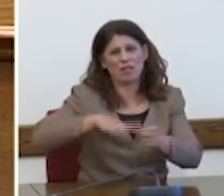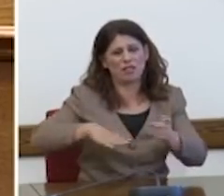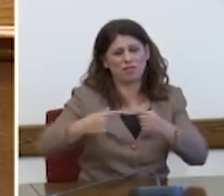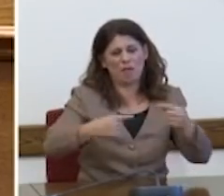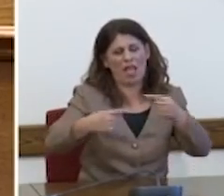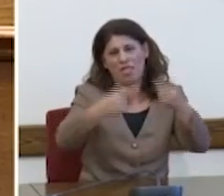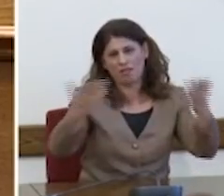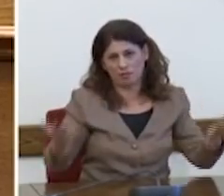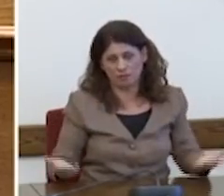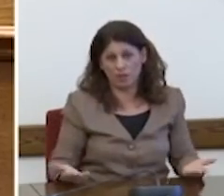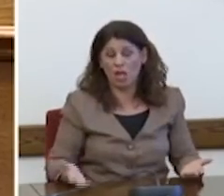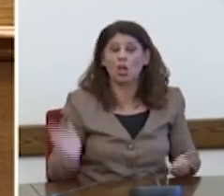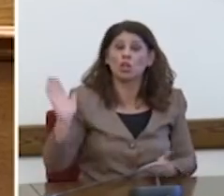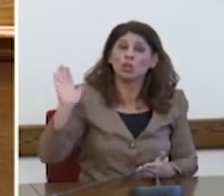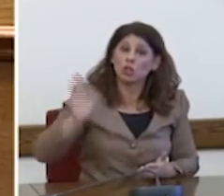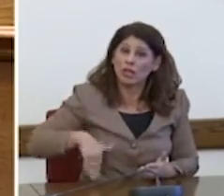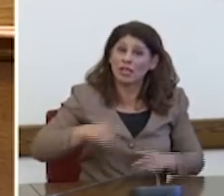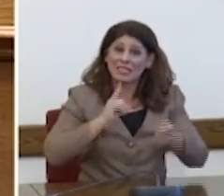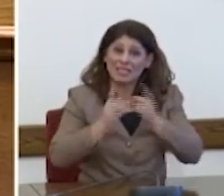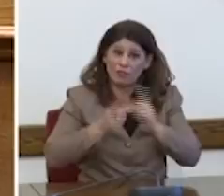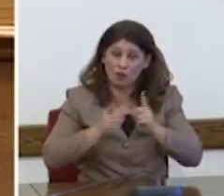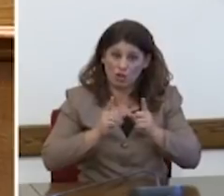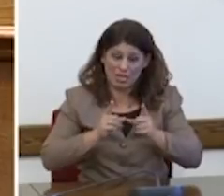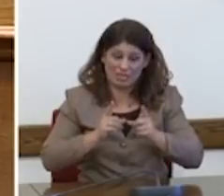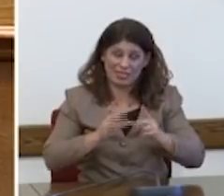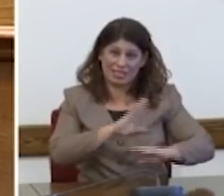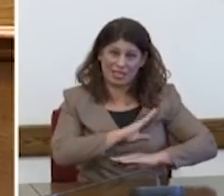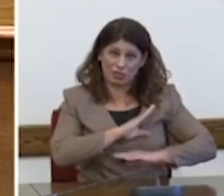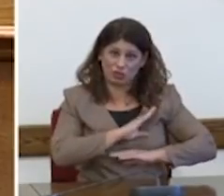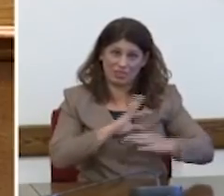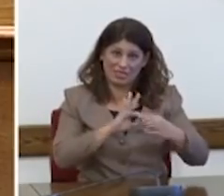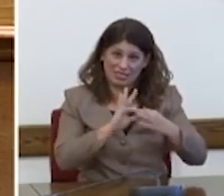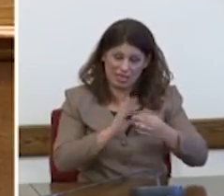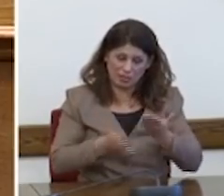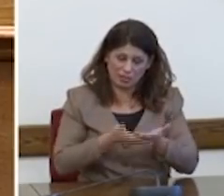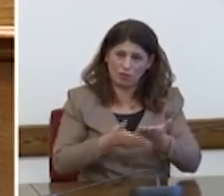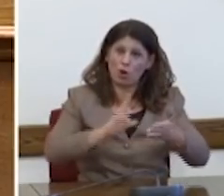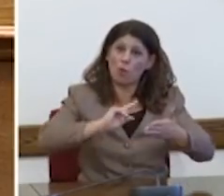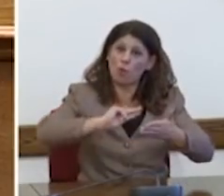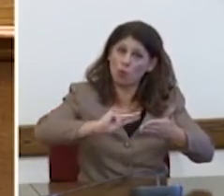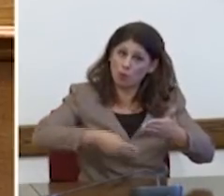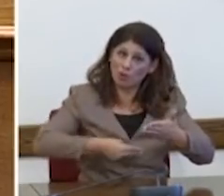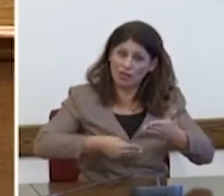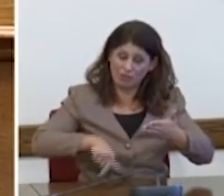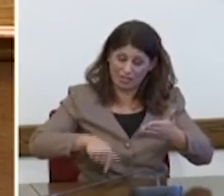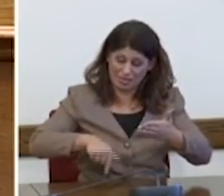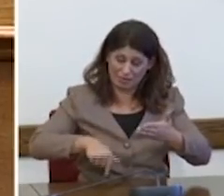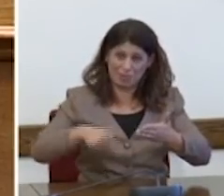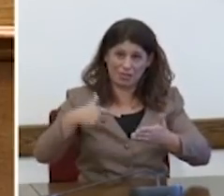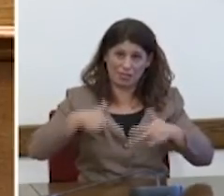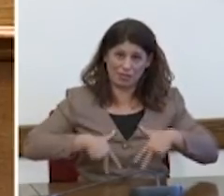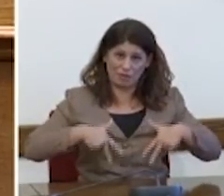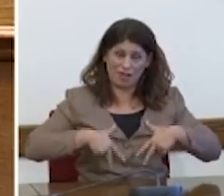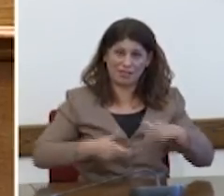τελικά, οι συμφωνίες στρατιωτικής συνεργασίας και συνδρομής που υπογράφει και η σημερινή κυβέρνηση της